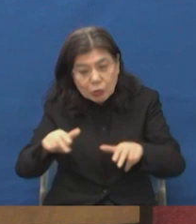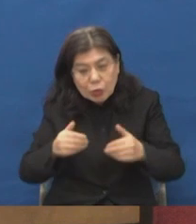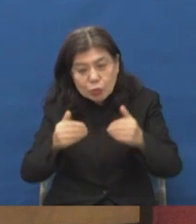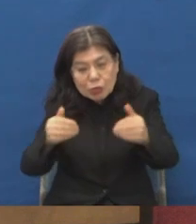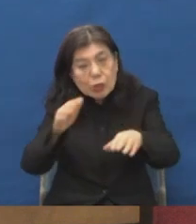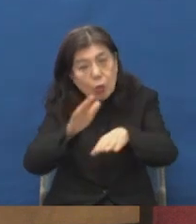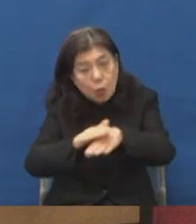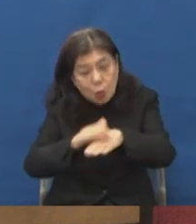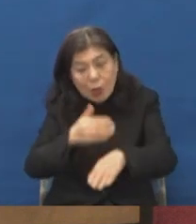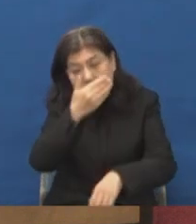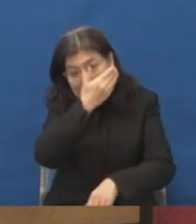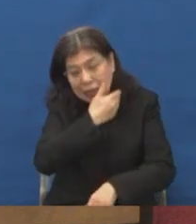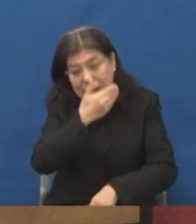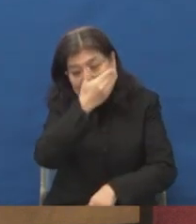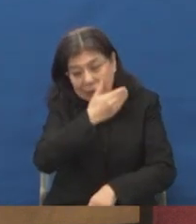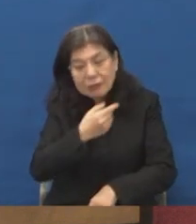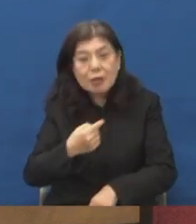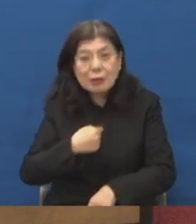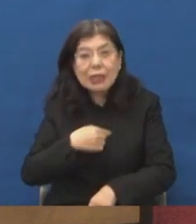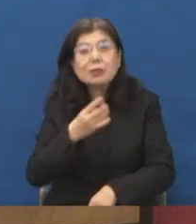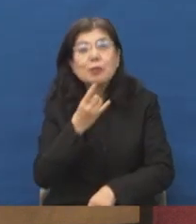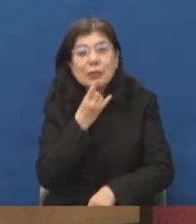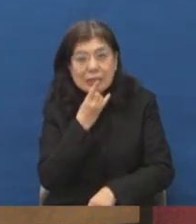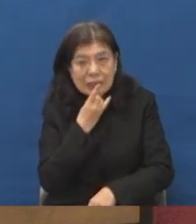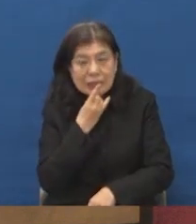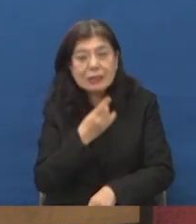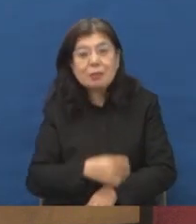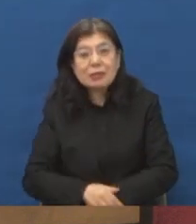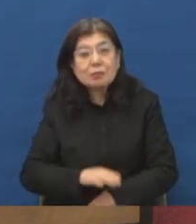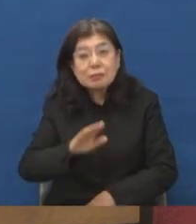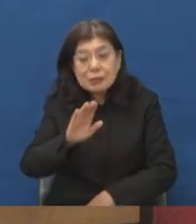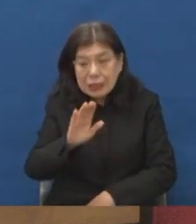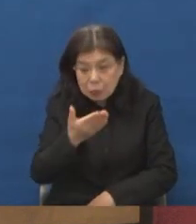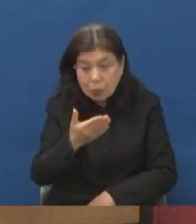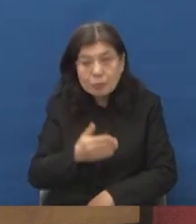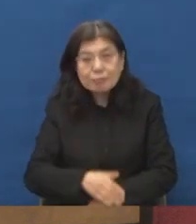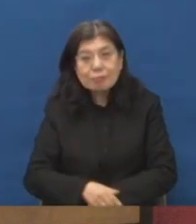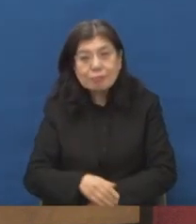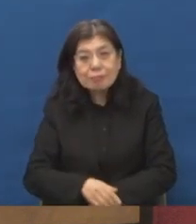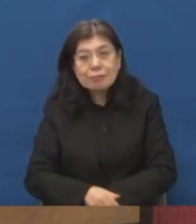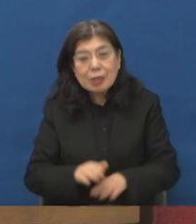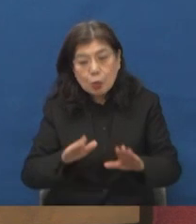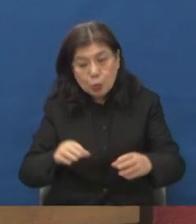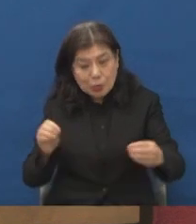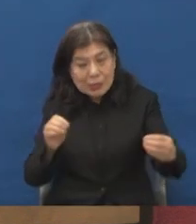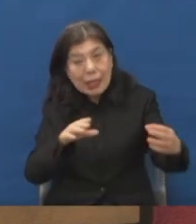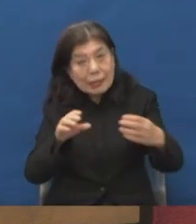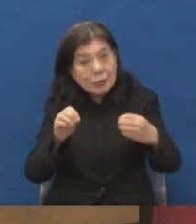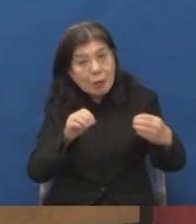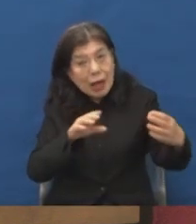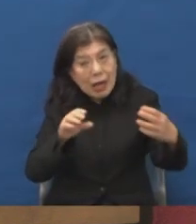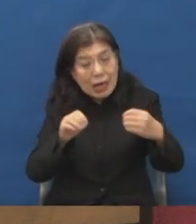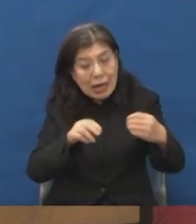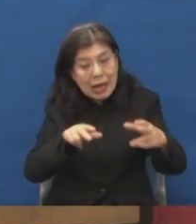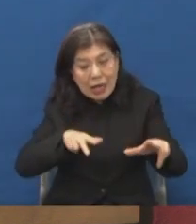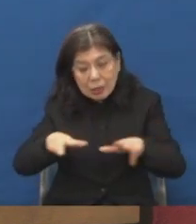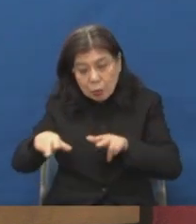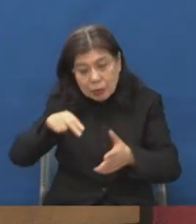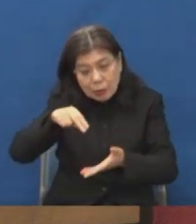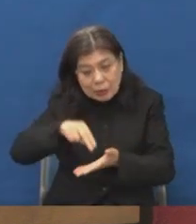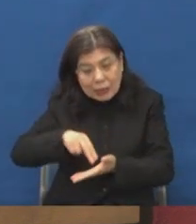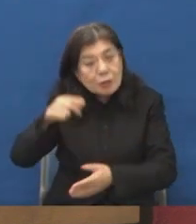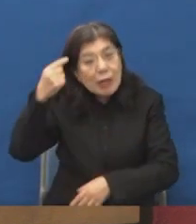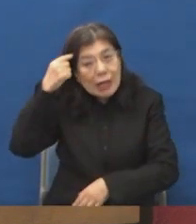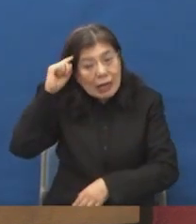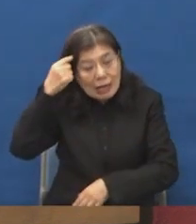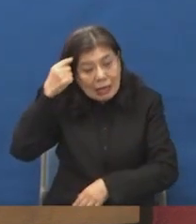も大いに期待するところです。しかしながら、この対話が行政の立場や考えを